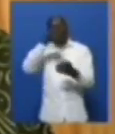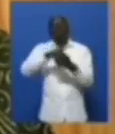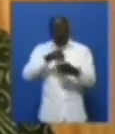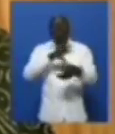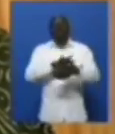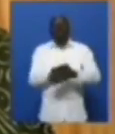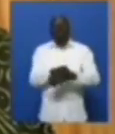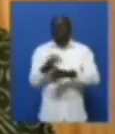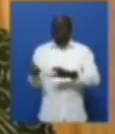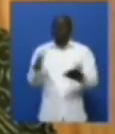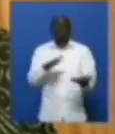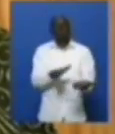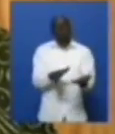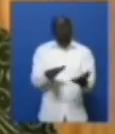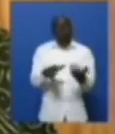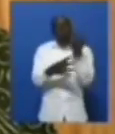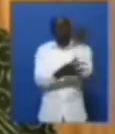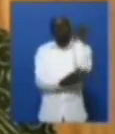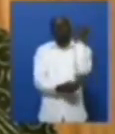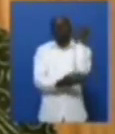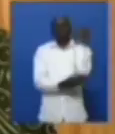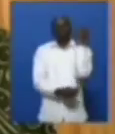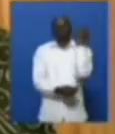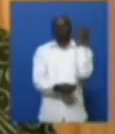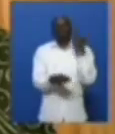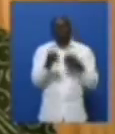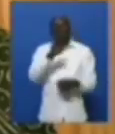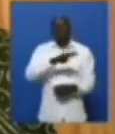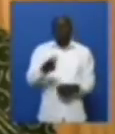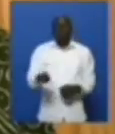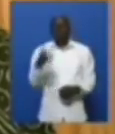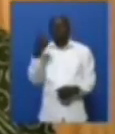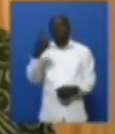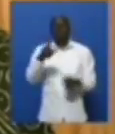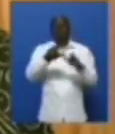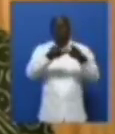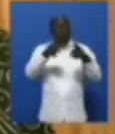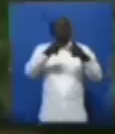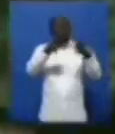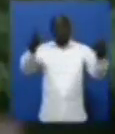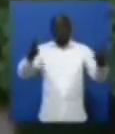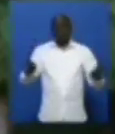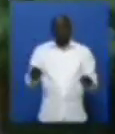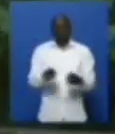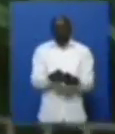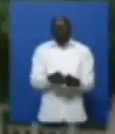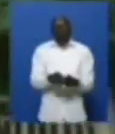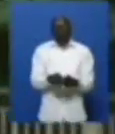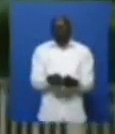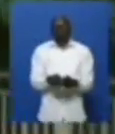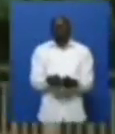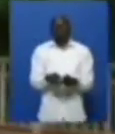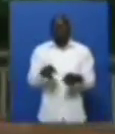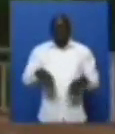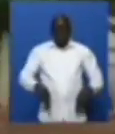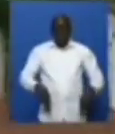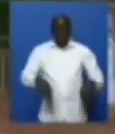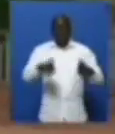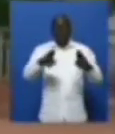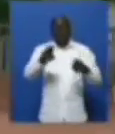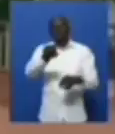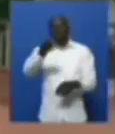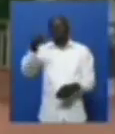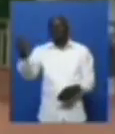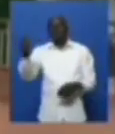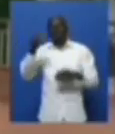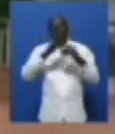pauvre. À Bobo, il n'a qu'une seule parcelle. Je dirais même au Burkina, il n'a qu'une seule parcelle. Des rues, des monuments et autres infrastructures